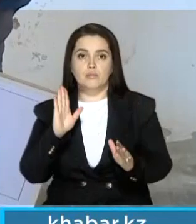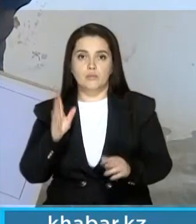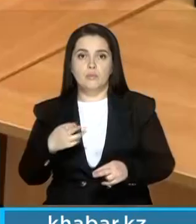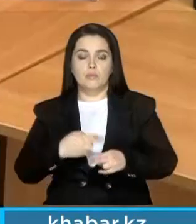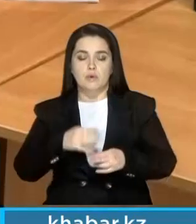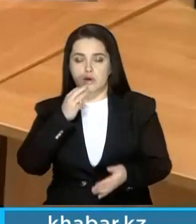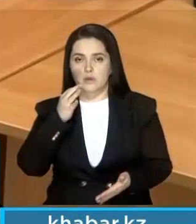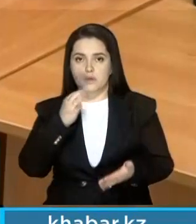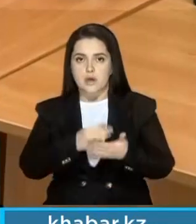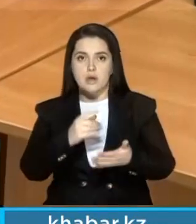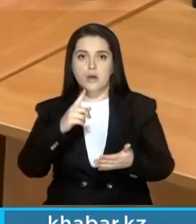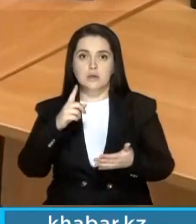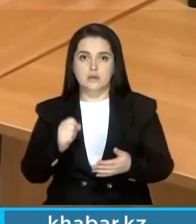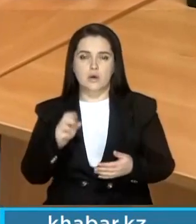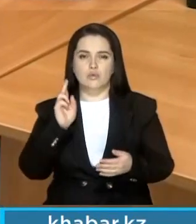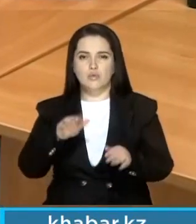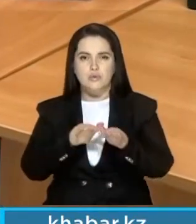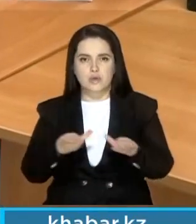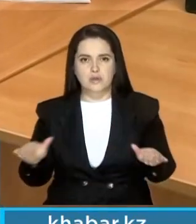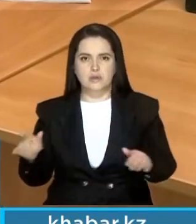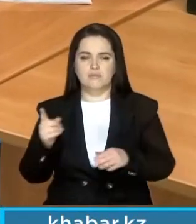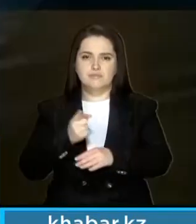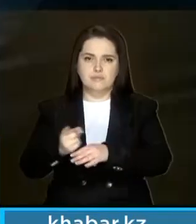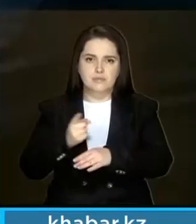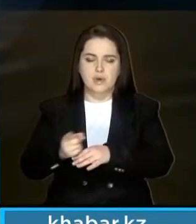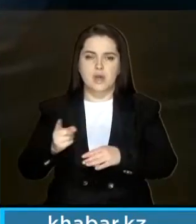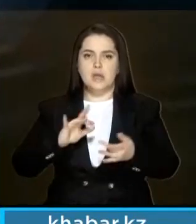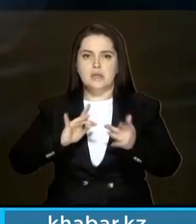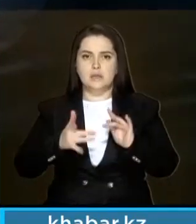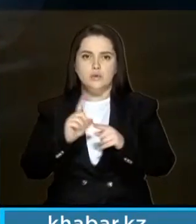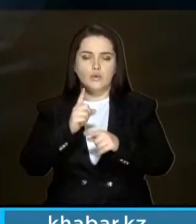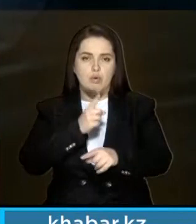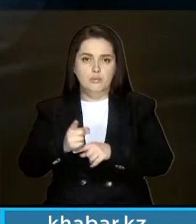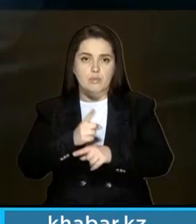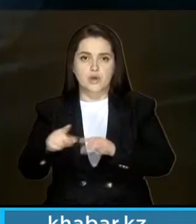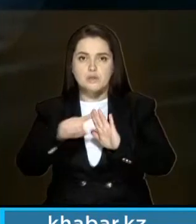административная ответственность за буллинг и кибербуллинг несовершеннолетнего.